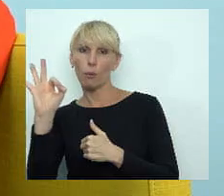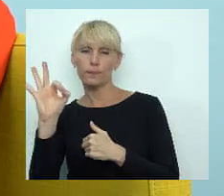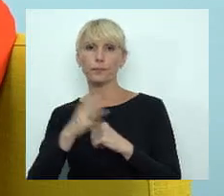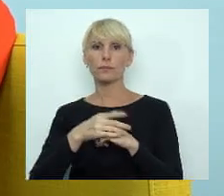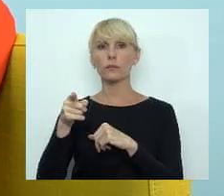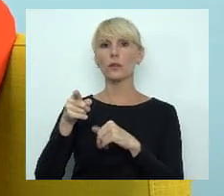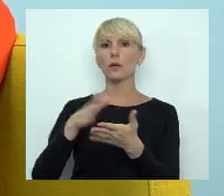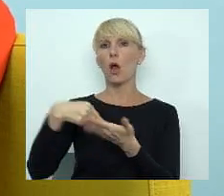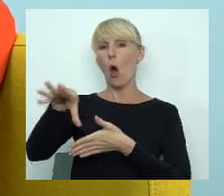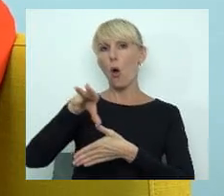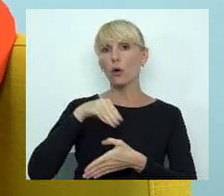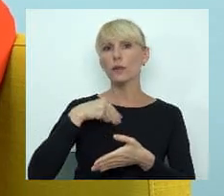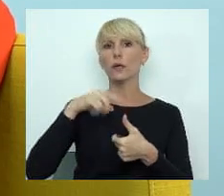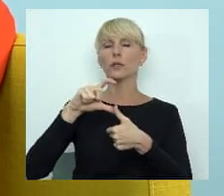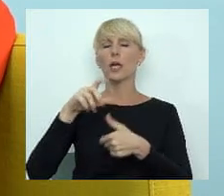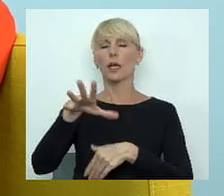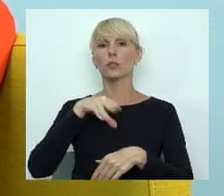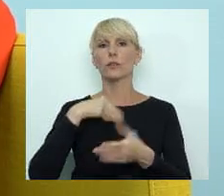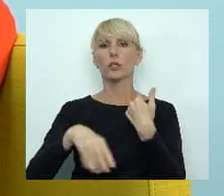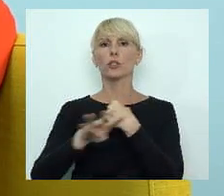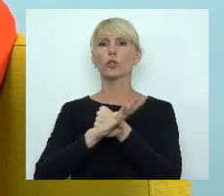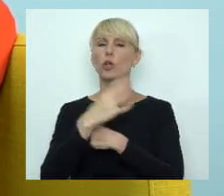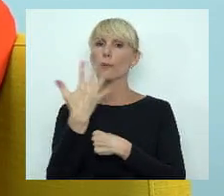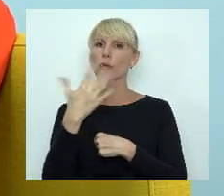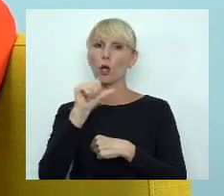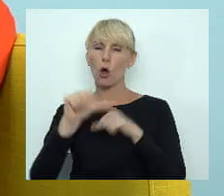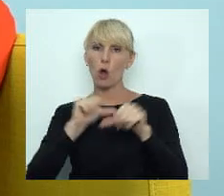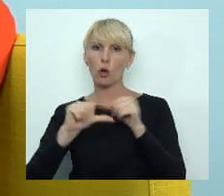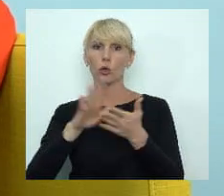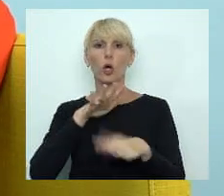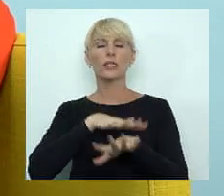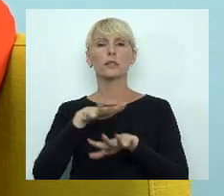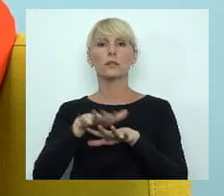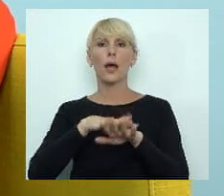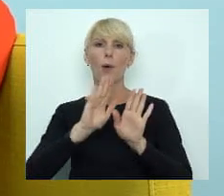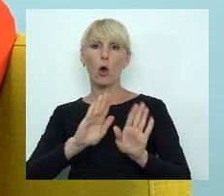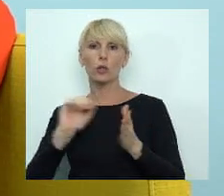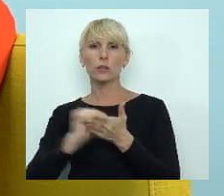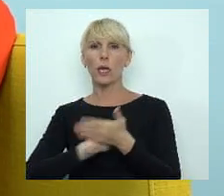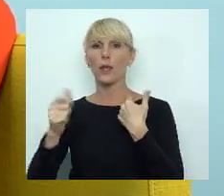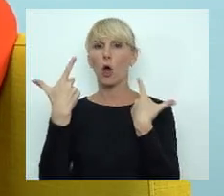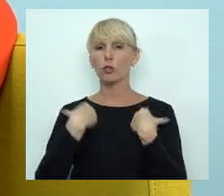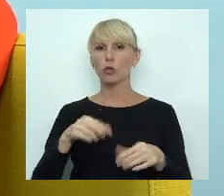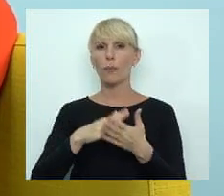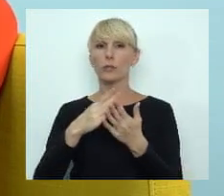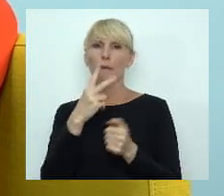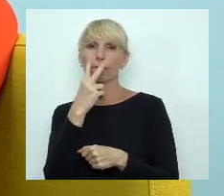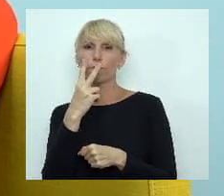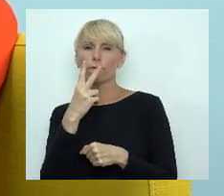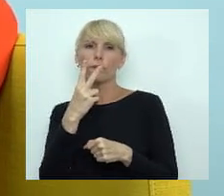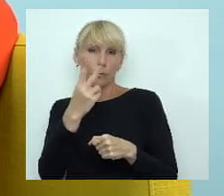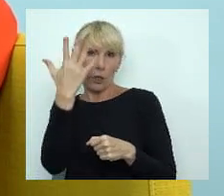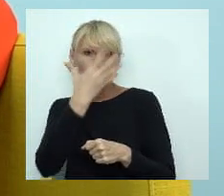danych implementowała dyrektywę z 95 roku. W związku z tym system ochrony danych osobowych wygląda w ten sposób, że każde z